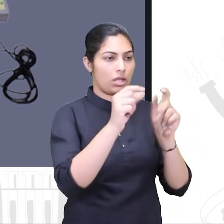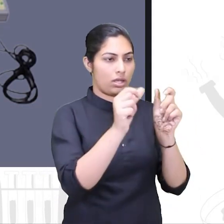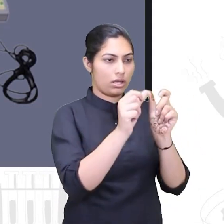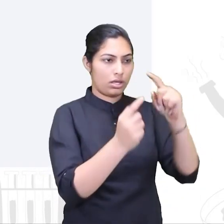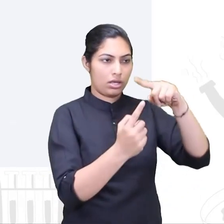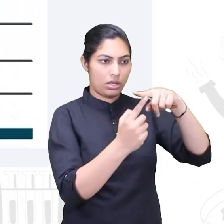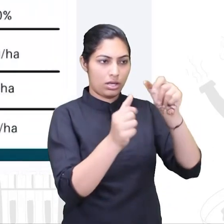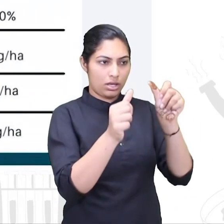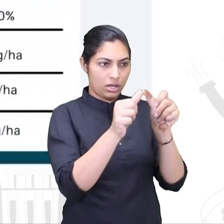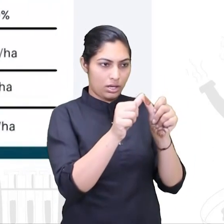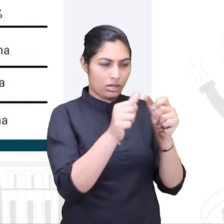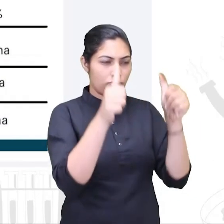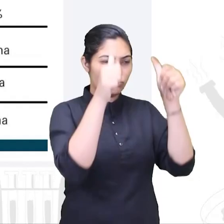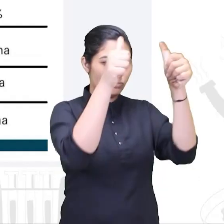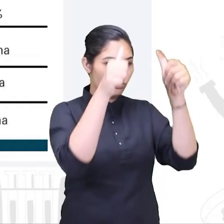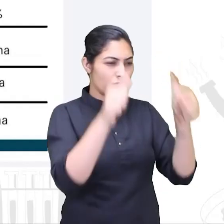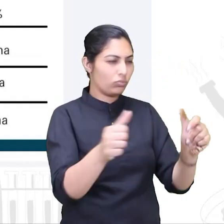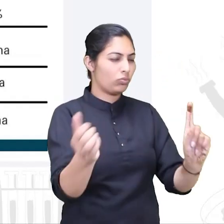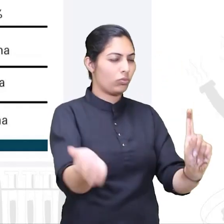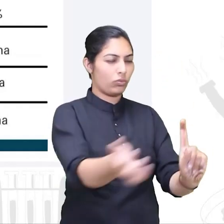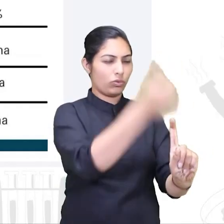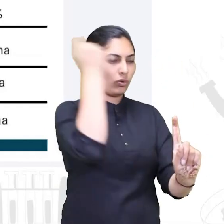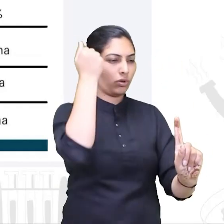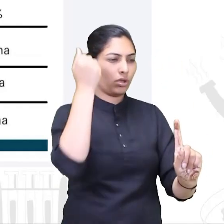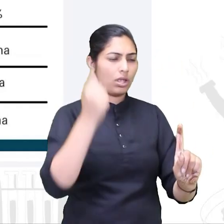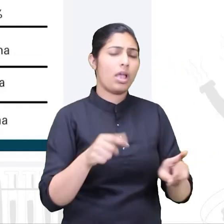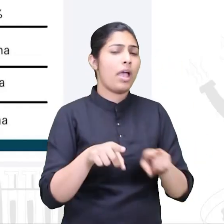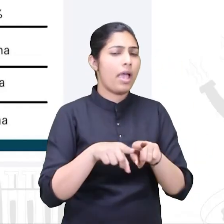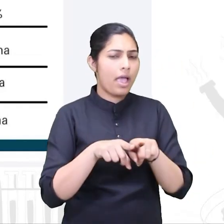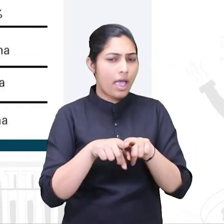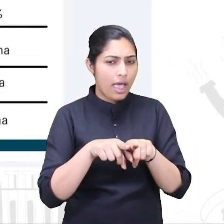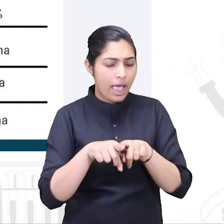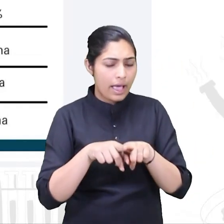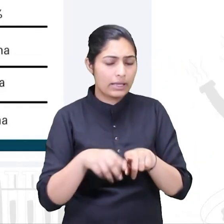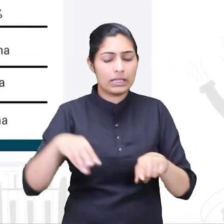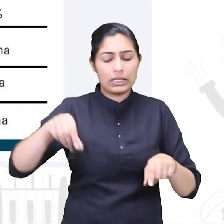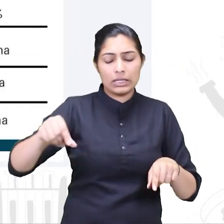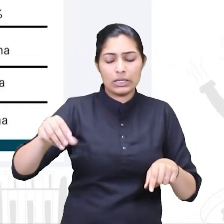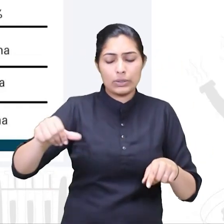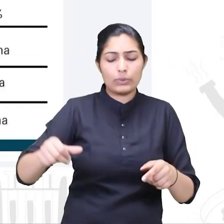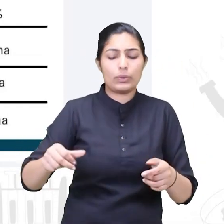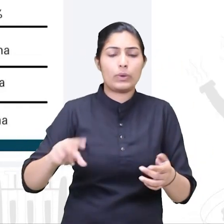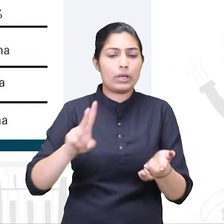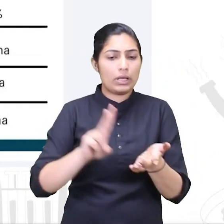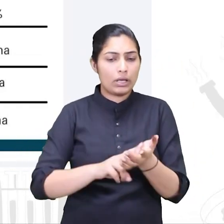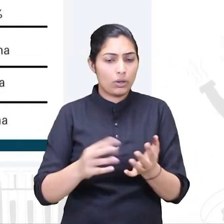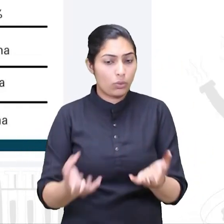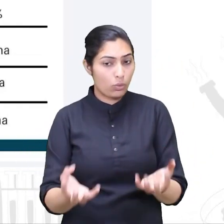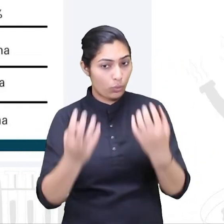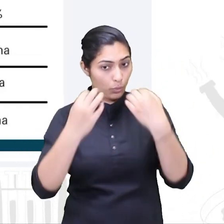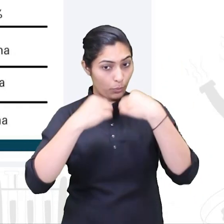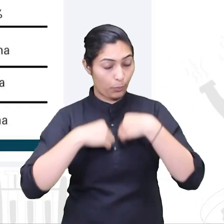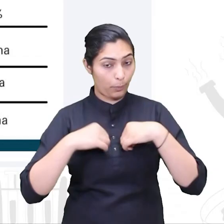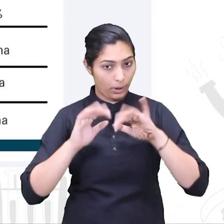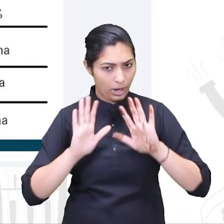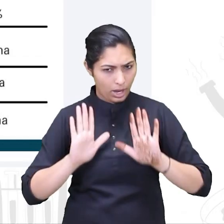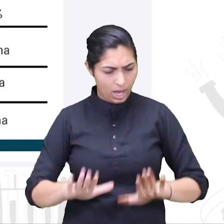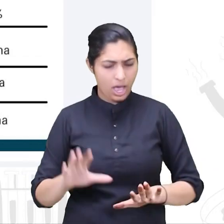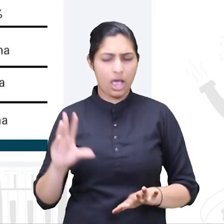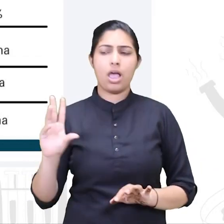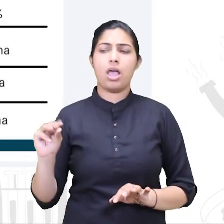जाता है ताकि पोषक तत्व युक्त जानकारी जैसे